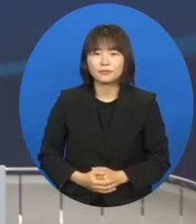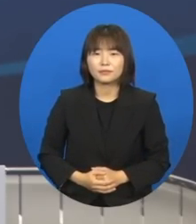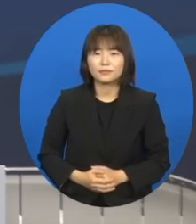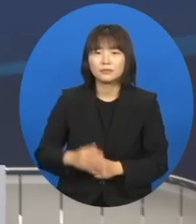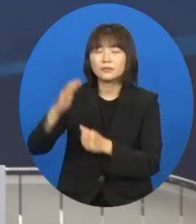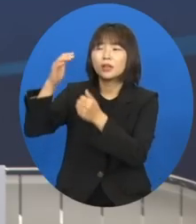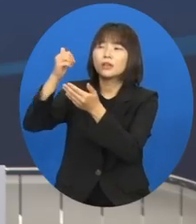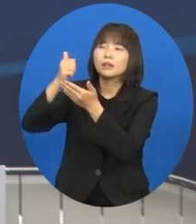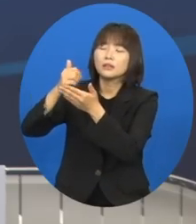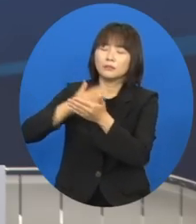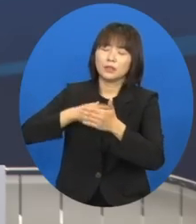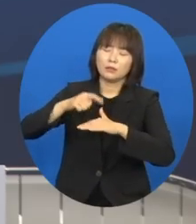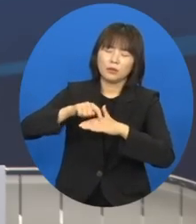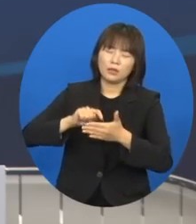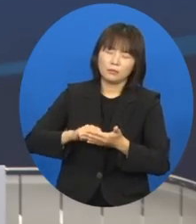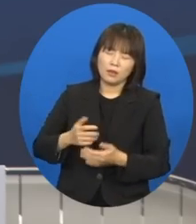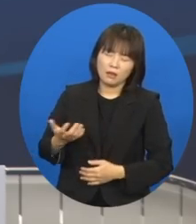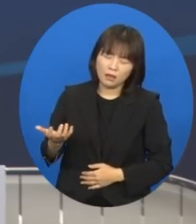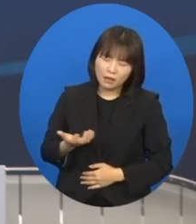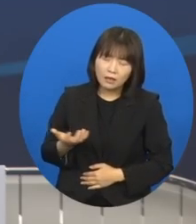하나님, 제 마음이 너무 아픈데